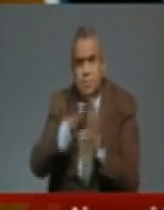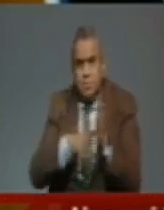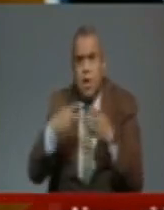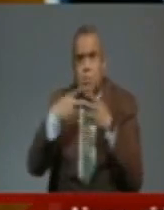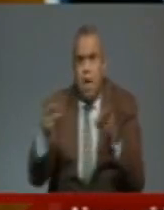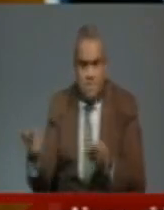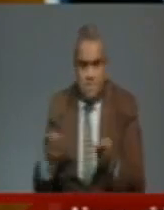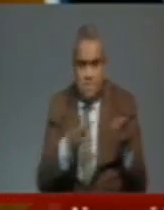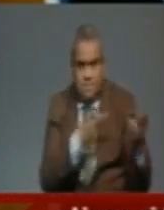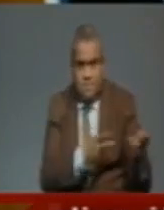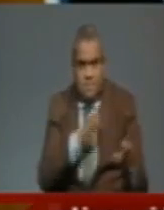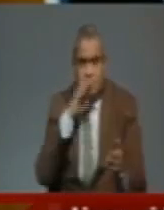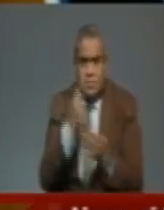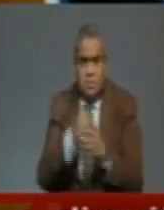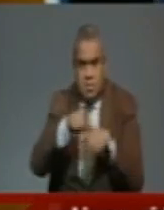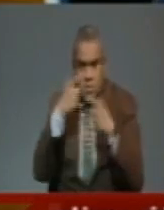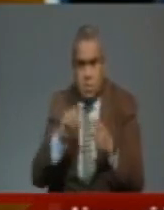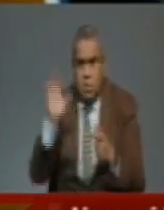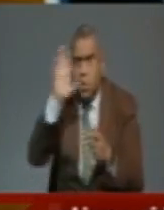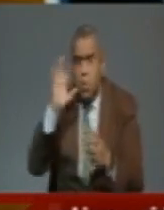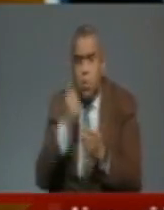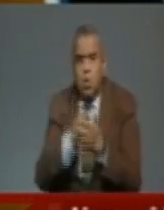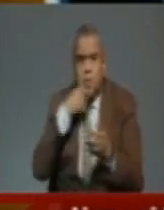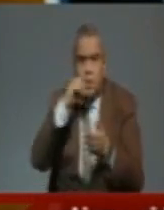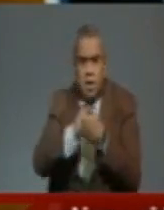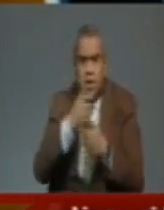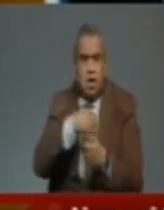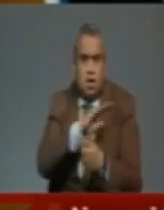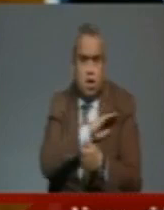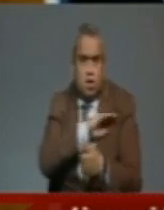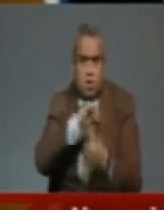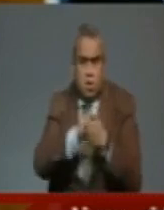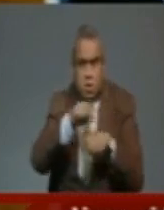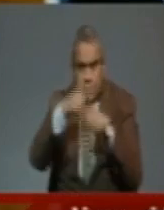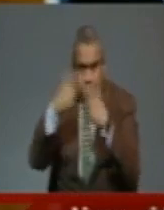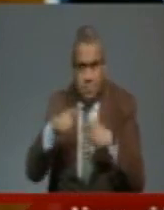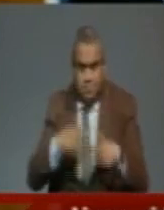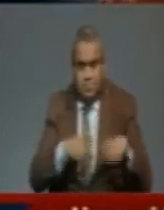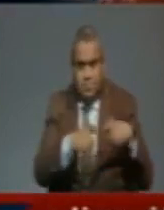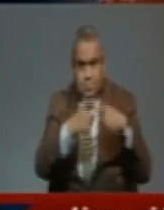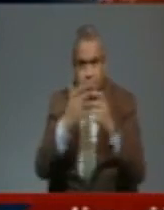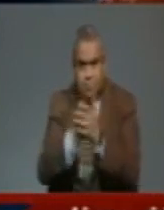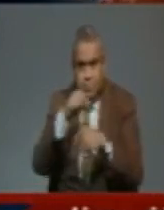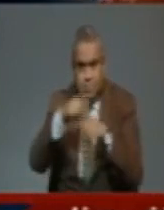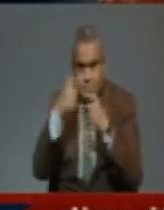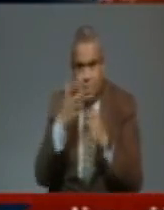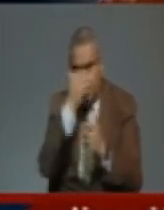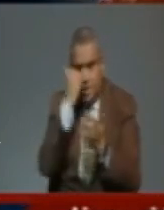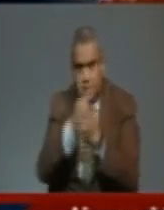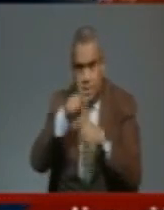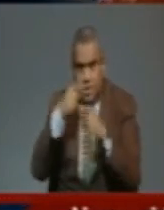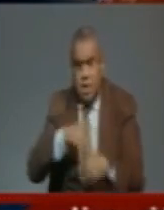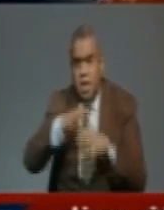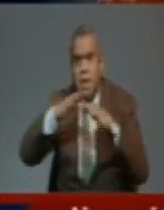كل الجزر يا فندم المصريه نسانا مع القوات المسلحه وخدنا كل الجزر المصريه اللي موجوده في منطقه البحر الاحمر والبحر